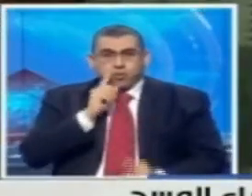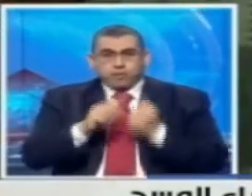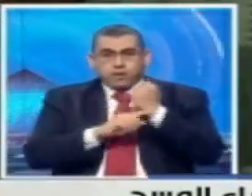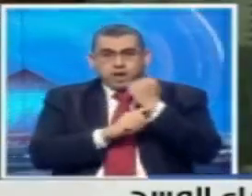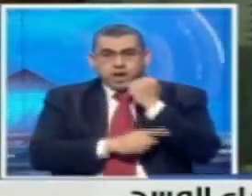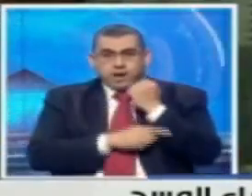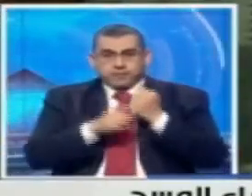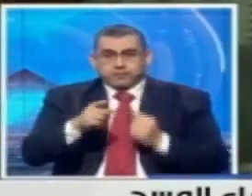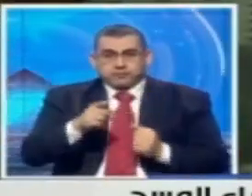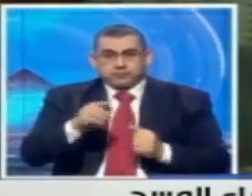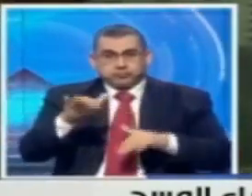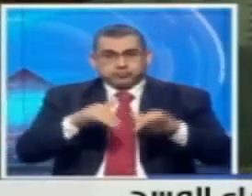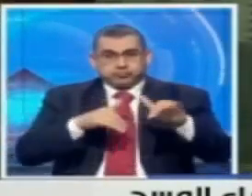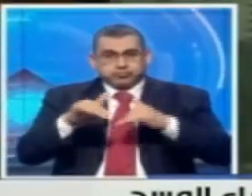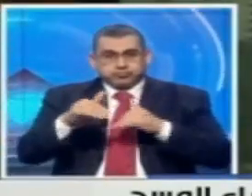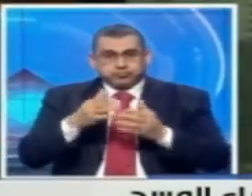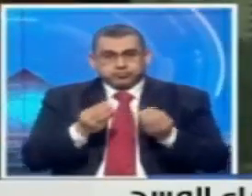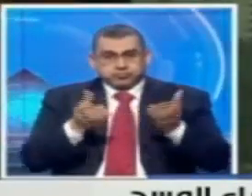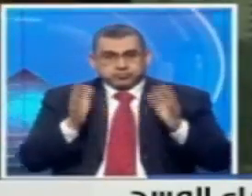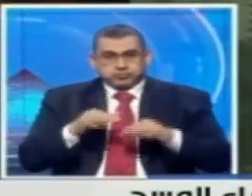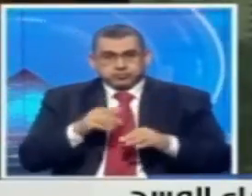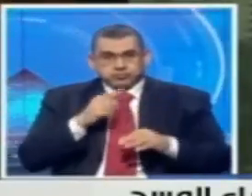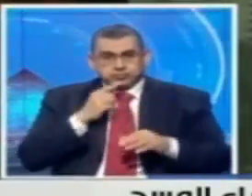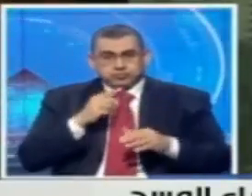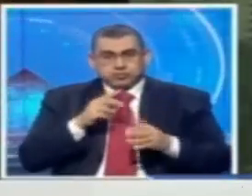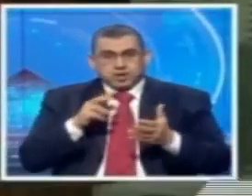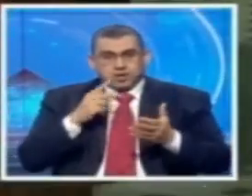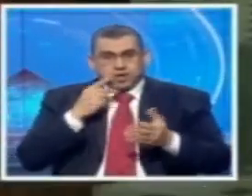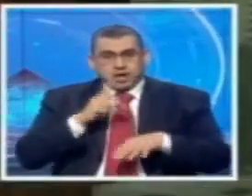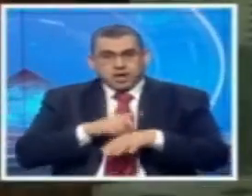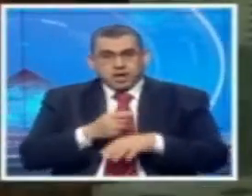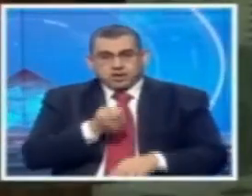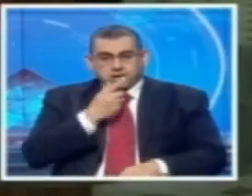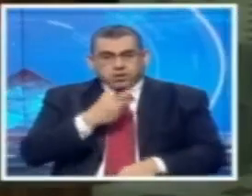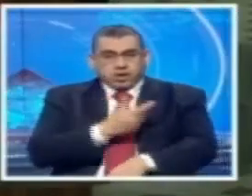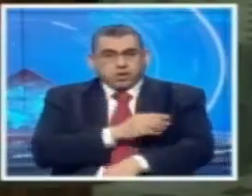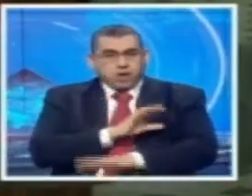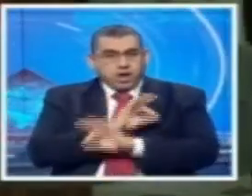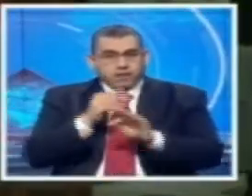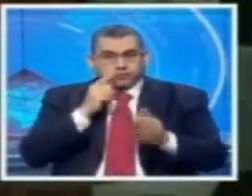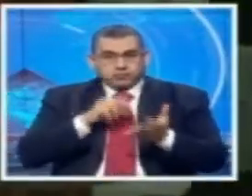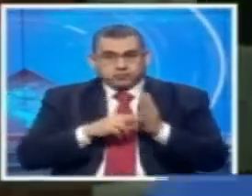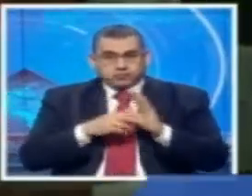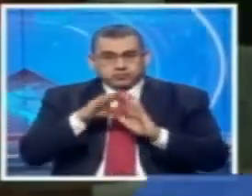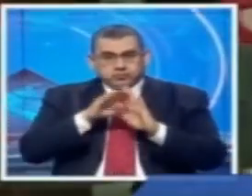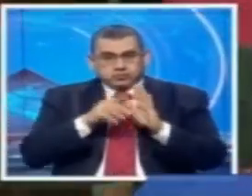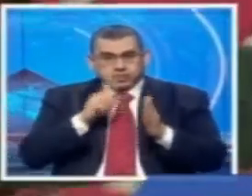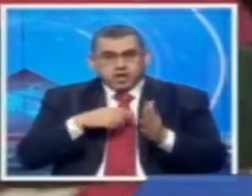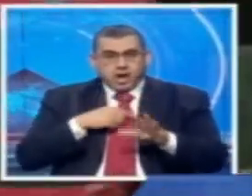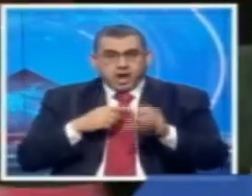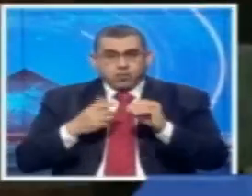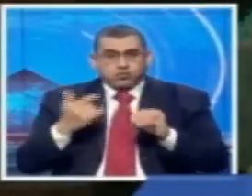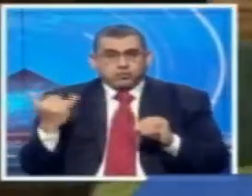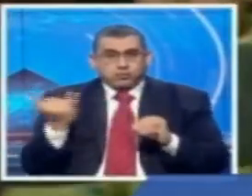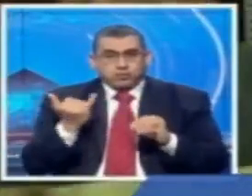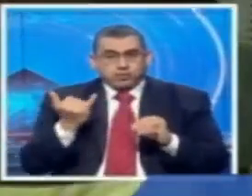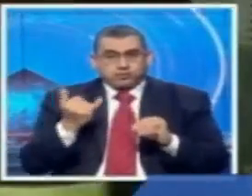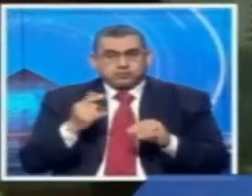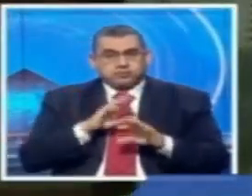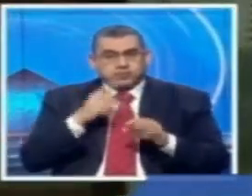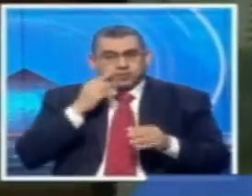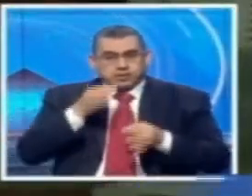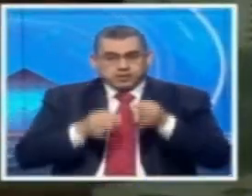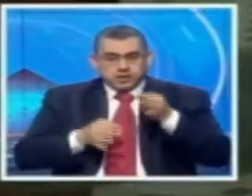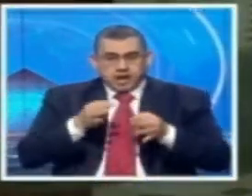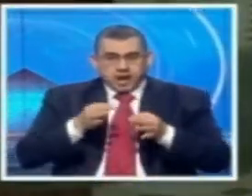عندنا فحوصات ومتابعه وعلاجات وبتديها كل الصبر بنت والحاجات اللي ممكن تحتاجها وبنعمل لها التحاليل